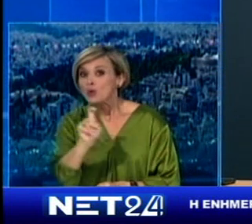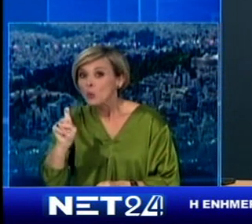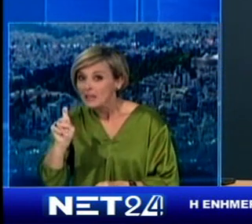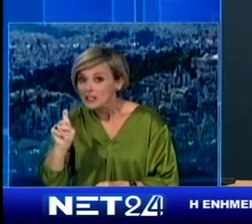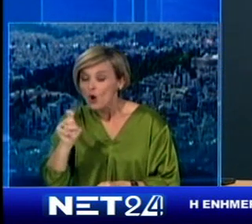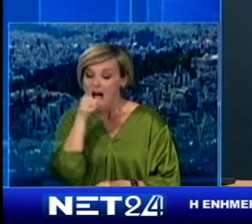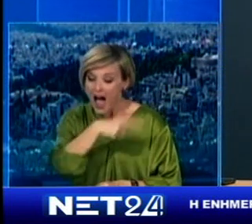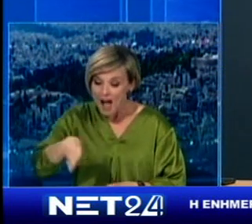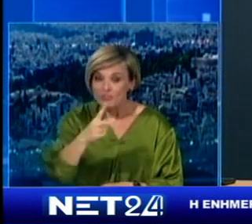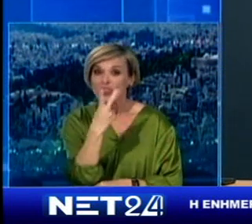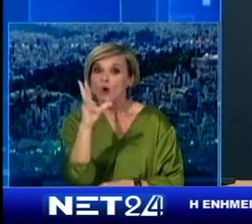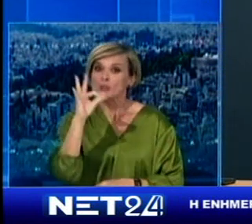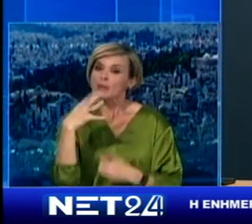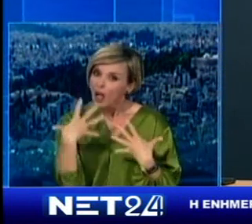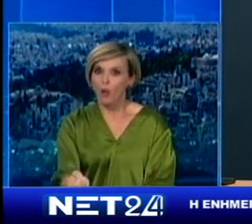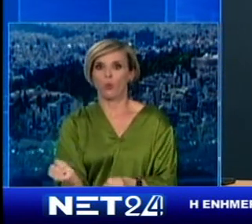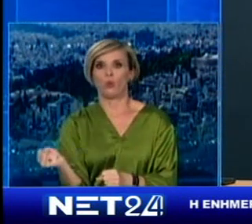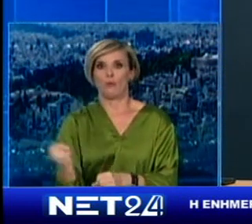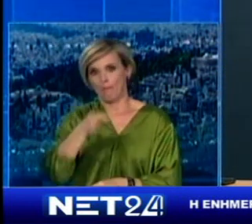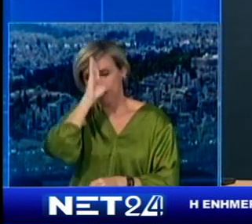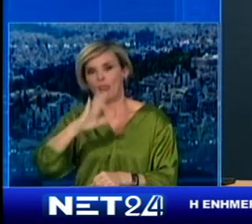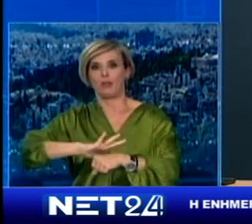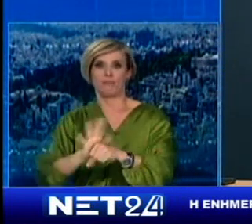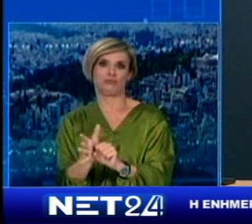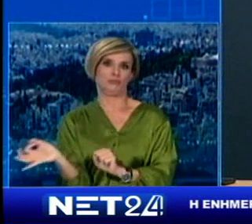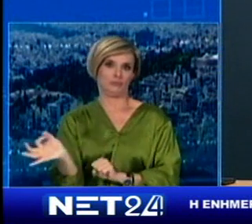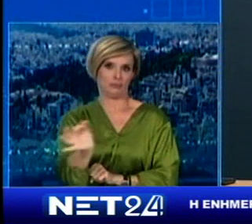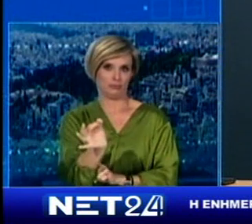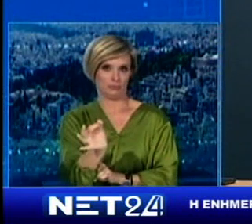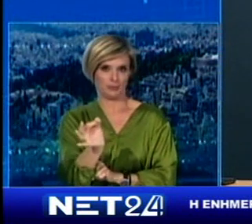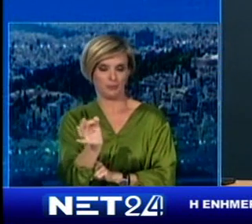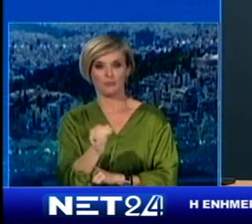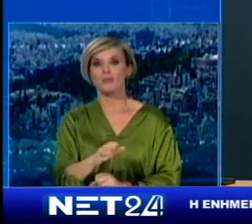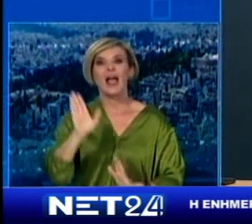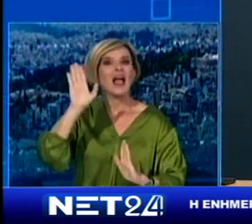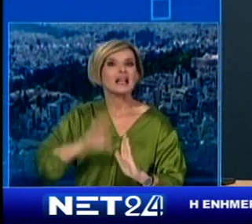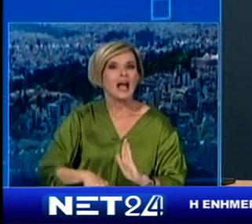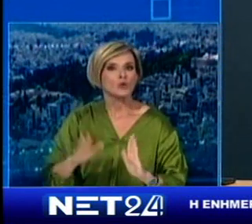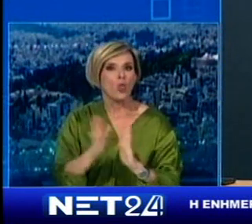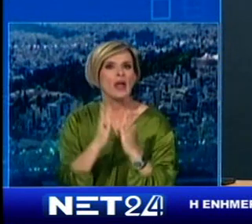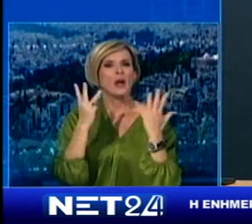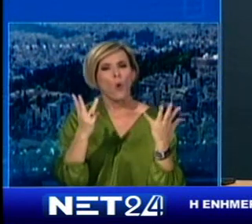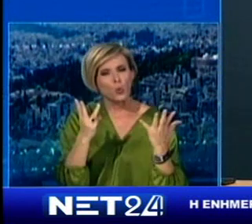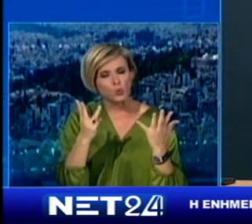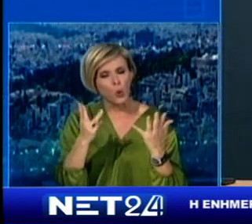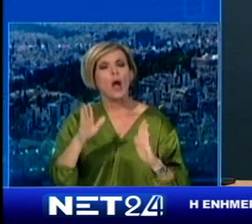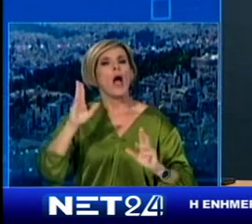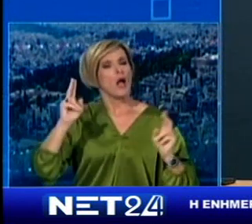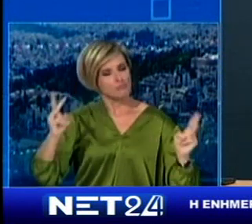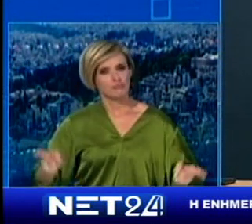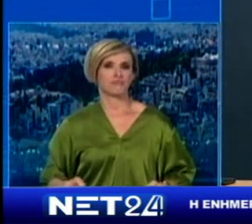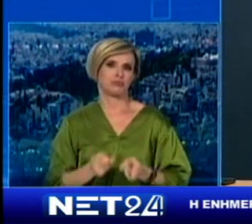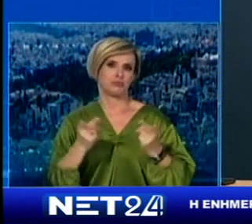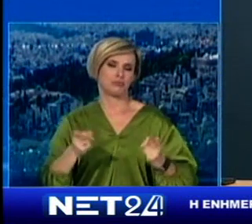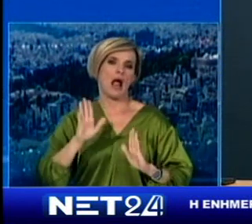Οι ηλικίες 1 προς 18 διατήρησαν αρκετά χαμηλότερα επίπεδα, παραμένουν σε περίπου 50 με 70 ανά